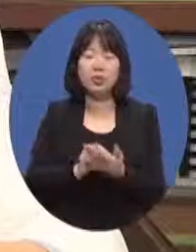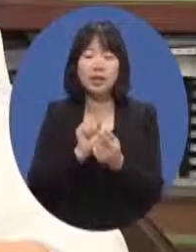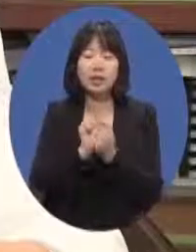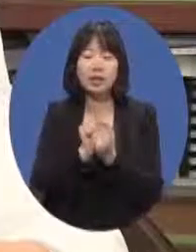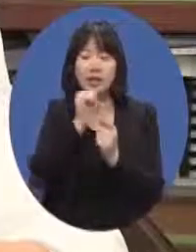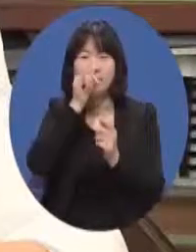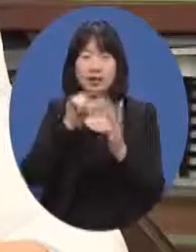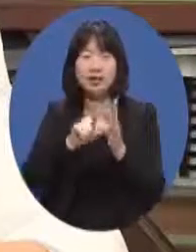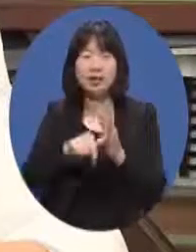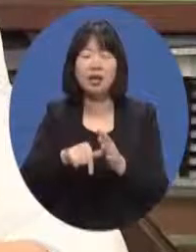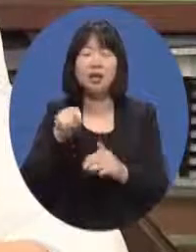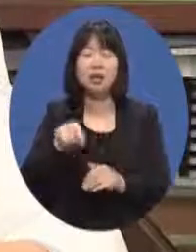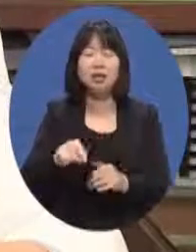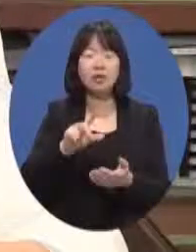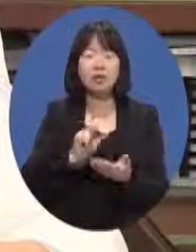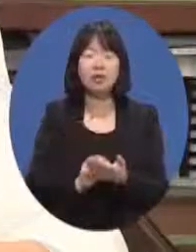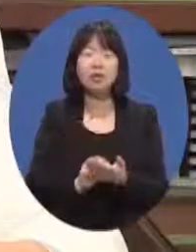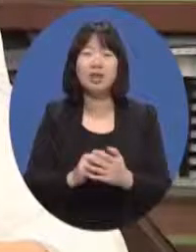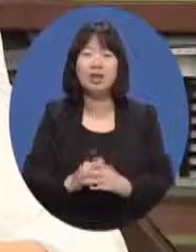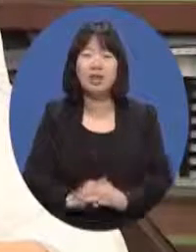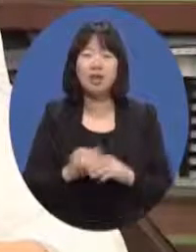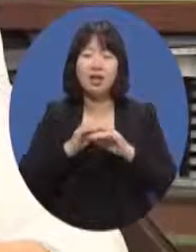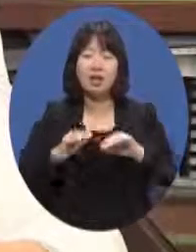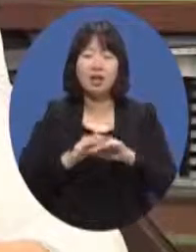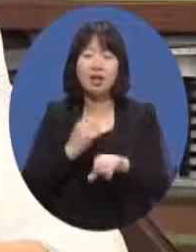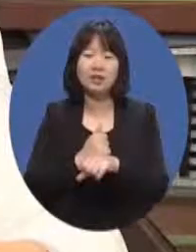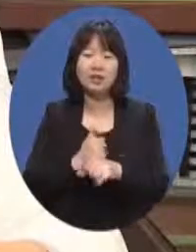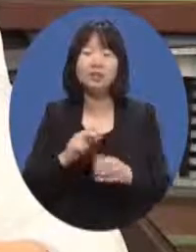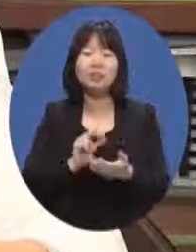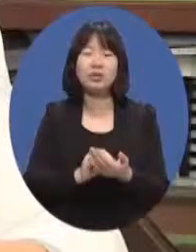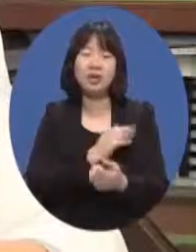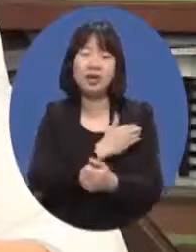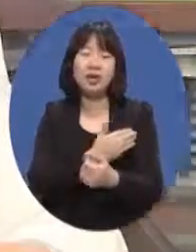생겼을 때 이런 문제들을 해결하는 문제 해결력이 생길 수 있고요.